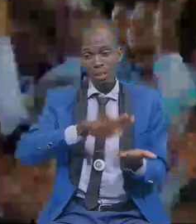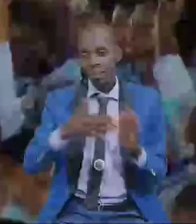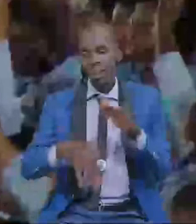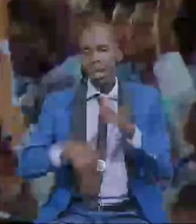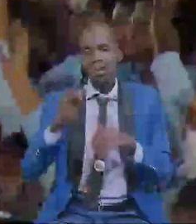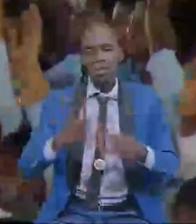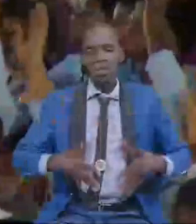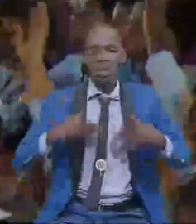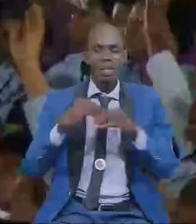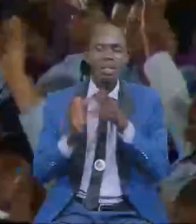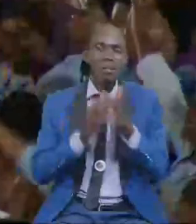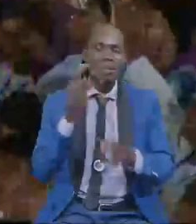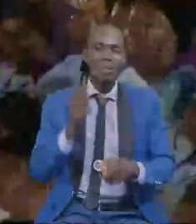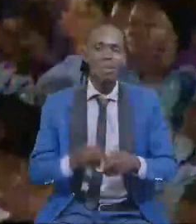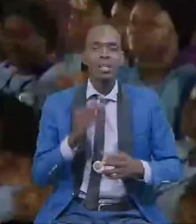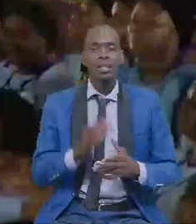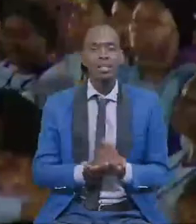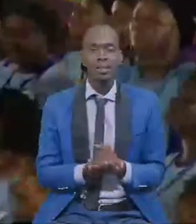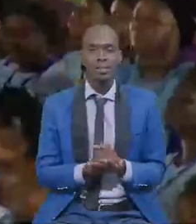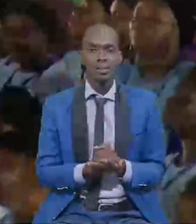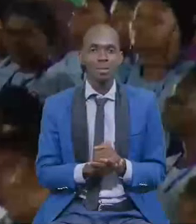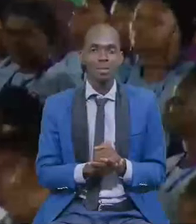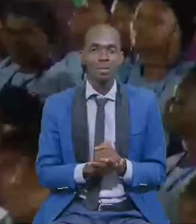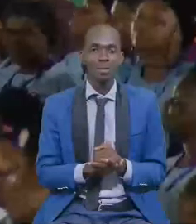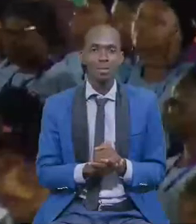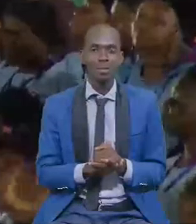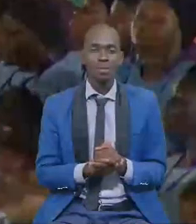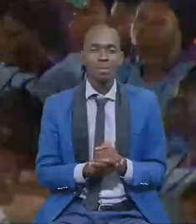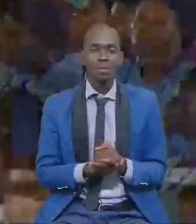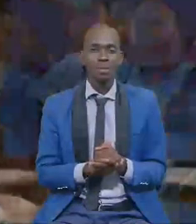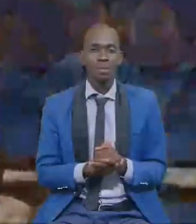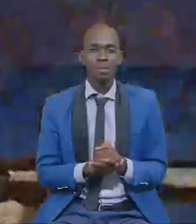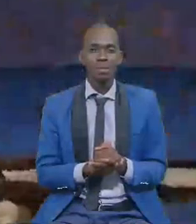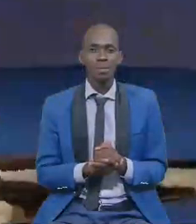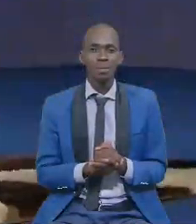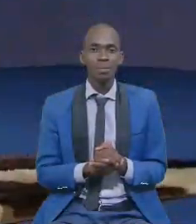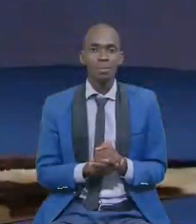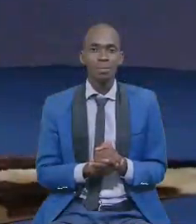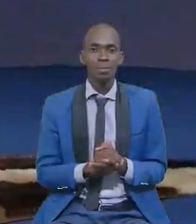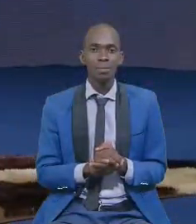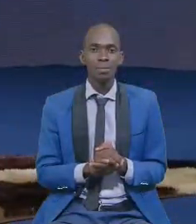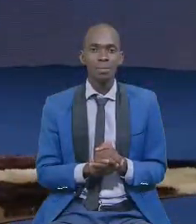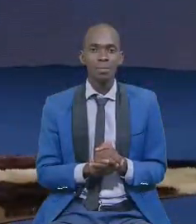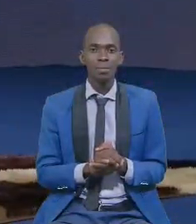Il est temps donc que la lumière vienne dans ta vie pour renvoyer tous les messagers de Satan des ténèbres au nom de Jésus.